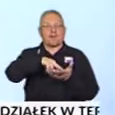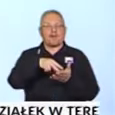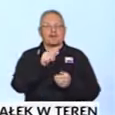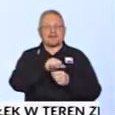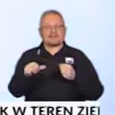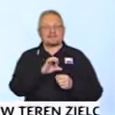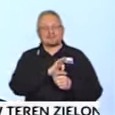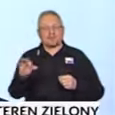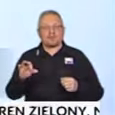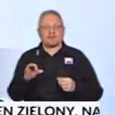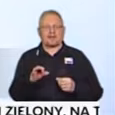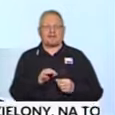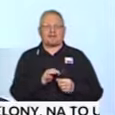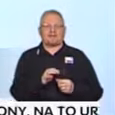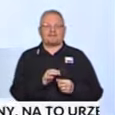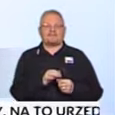jest szczególnie